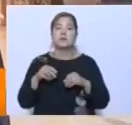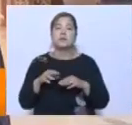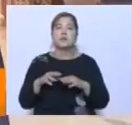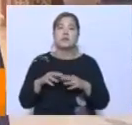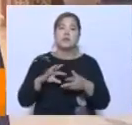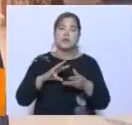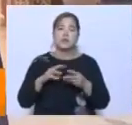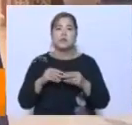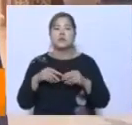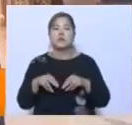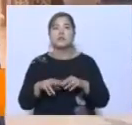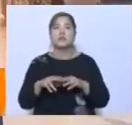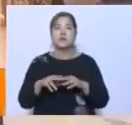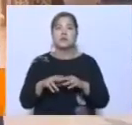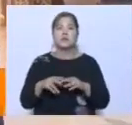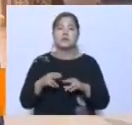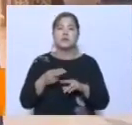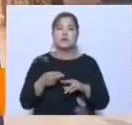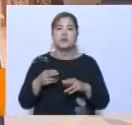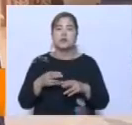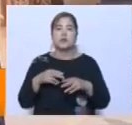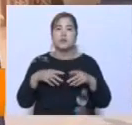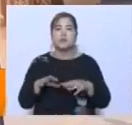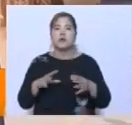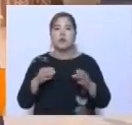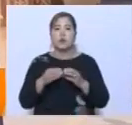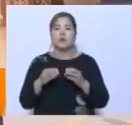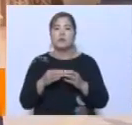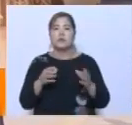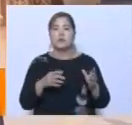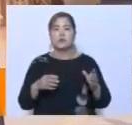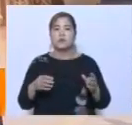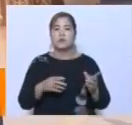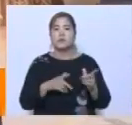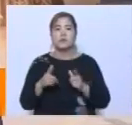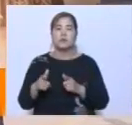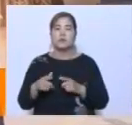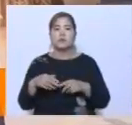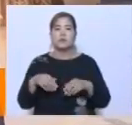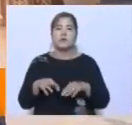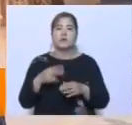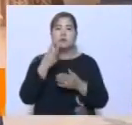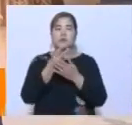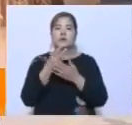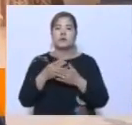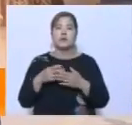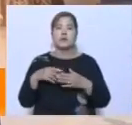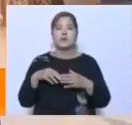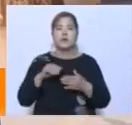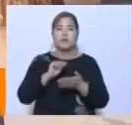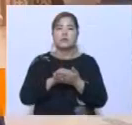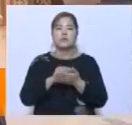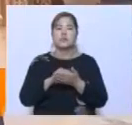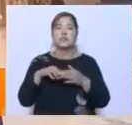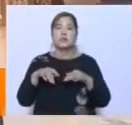так и технического характера. Создали фокус-группу, ряд налогоплательщиков представили свои живые фактические